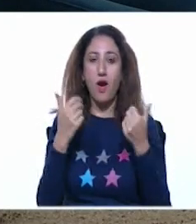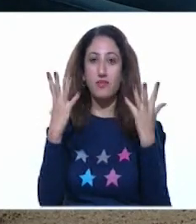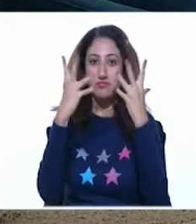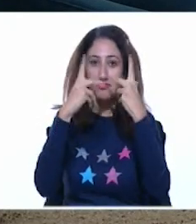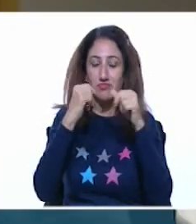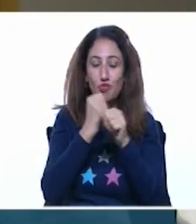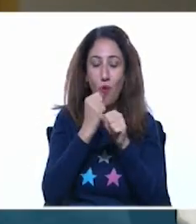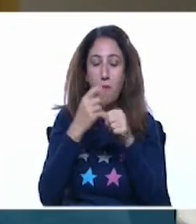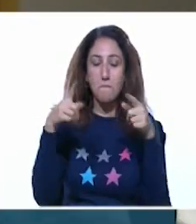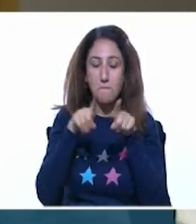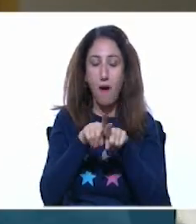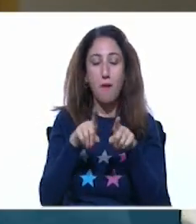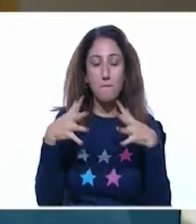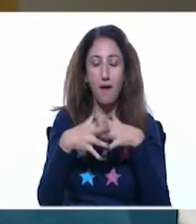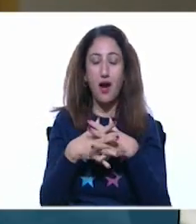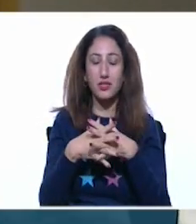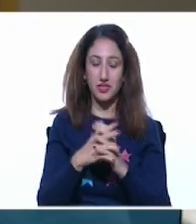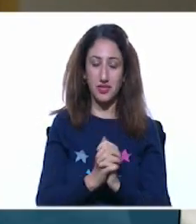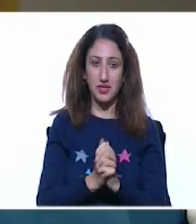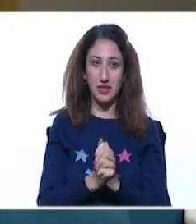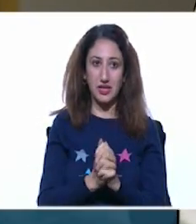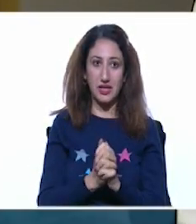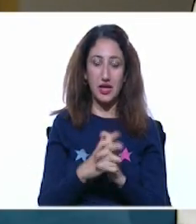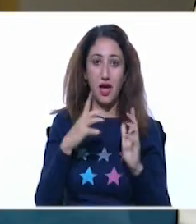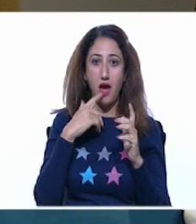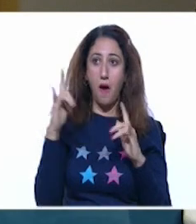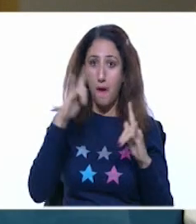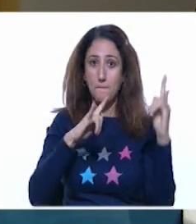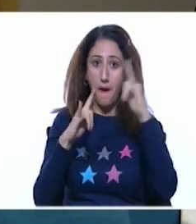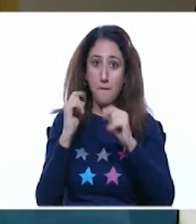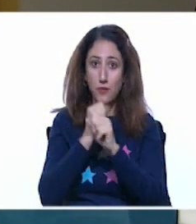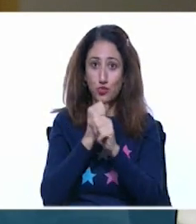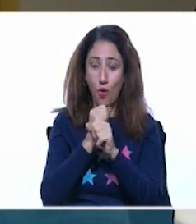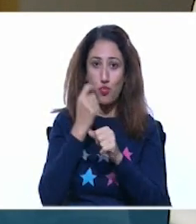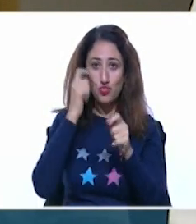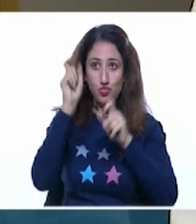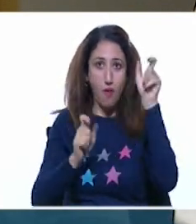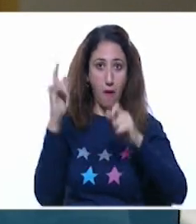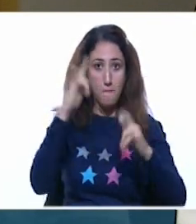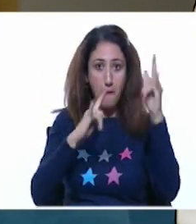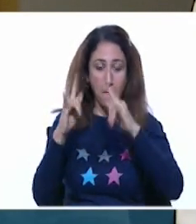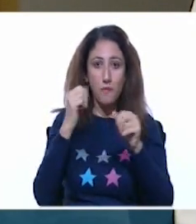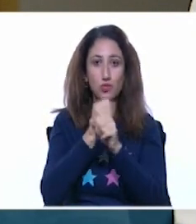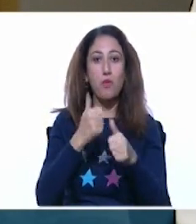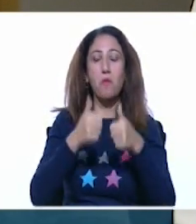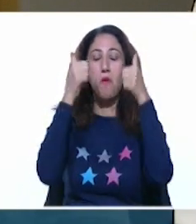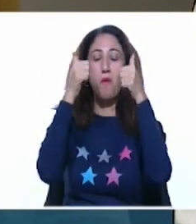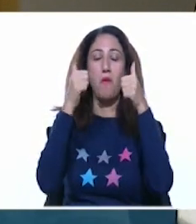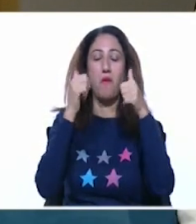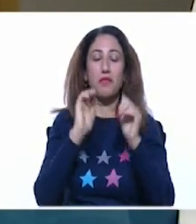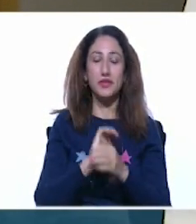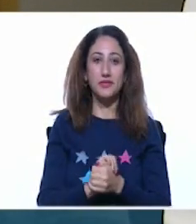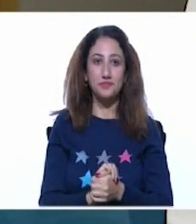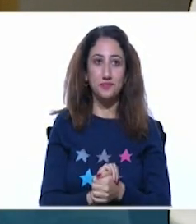جدا. فالحاجه اللي بيبقى فيها الحب في الشغلانه هي الناس بتوديها في احسن حته. دي